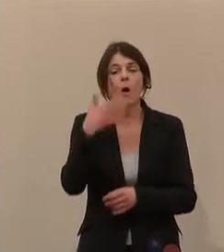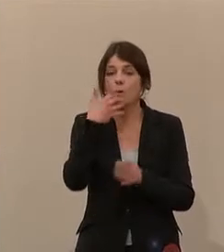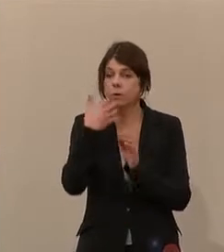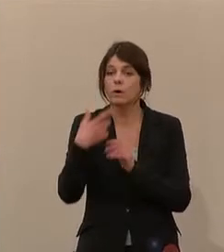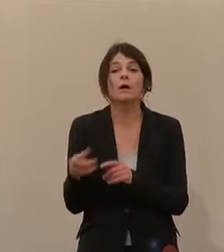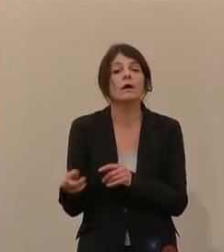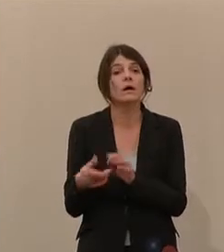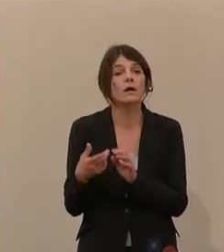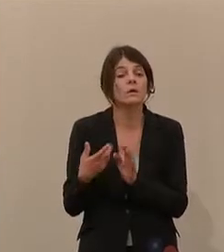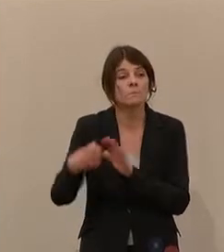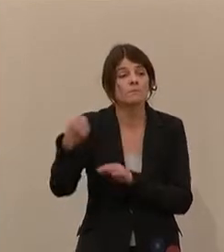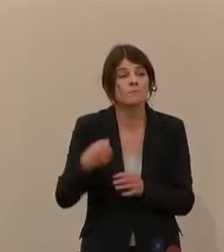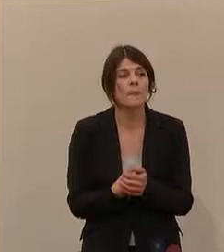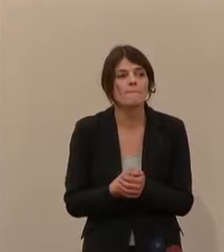wurden